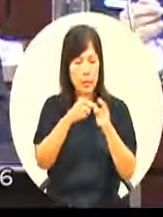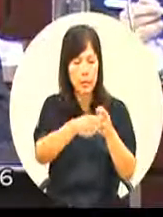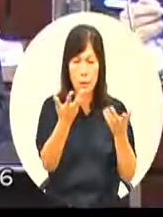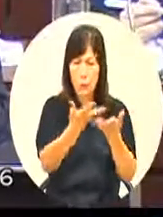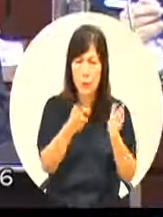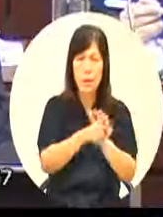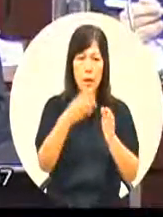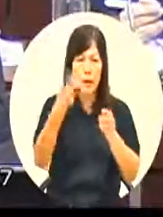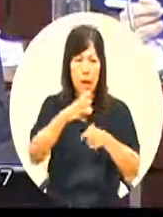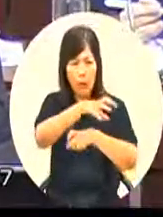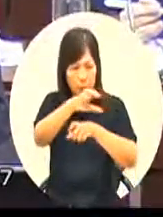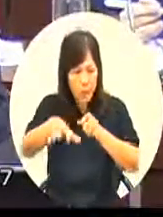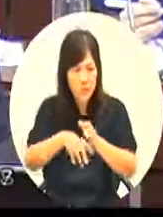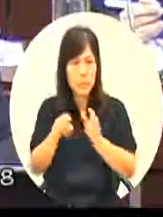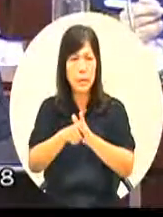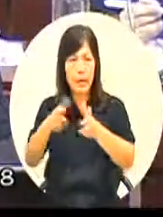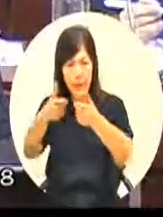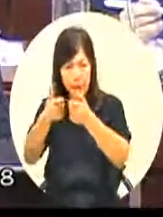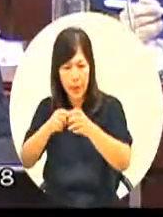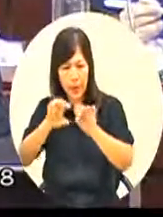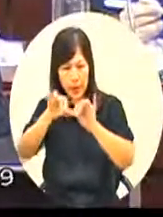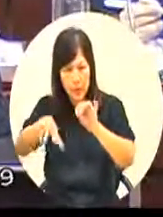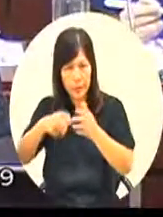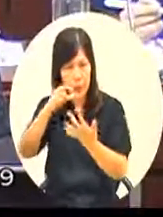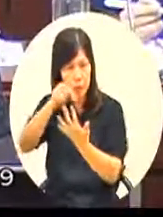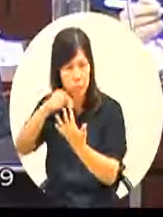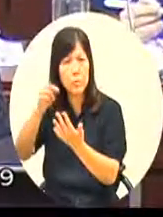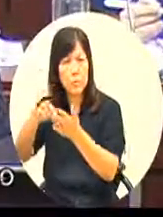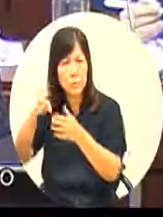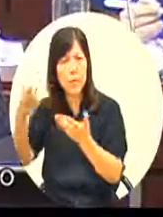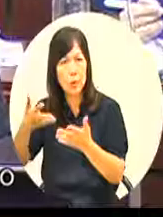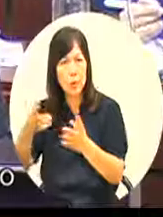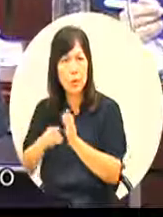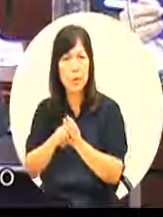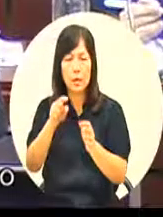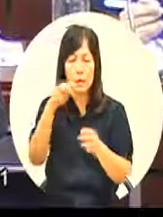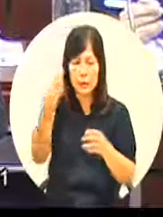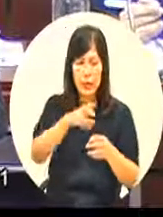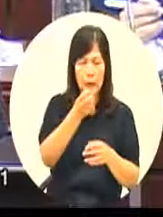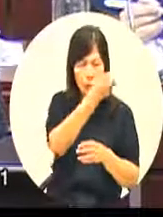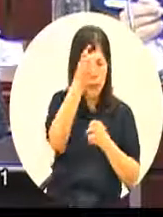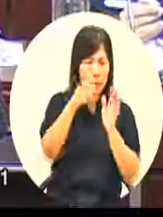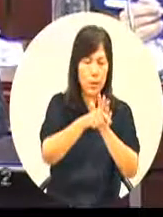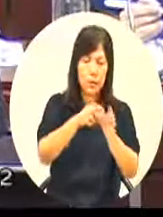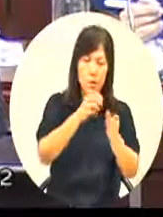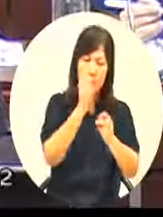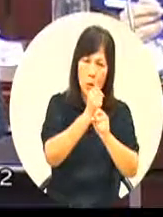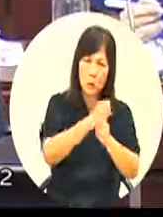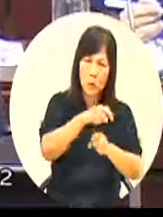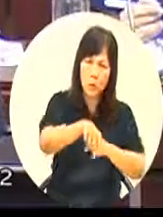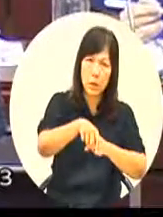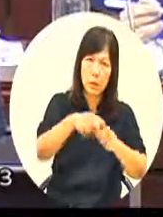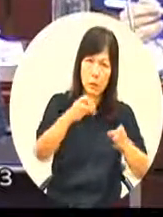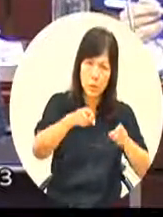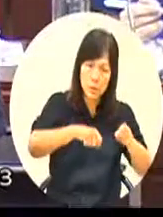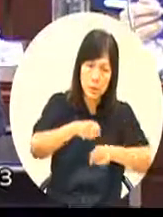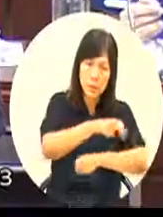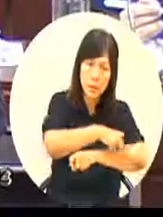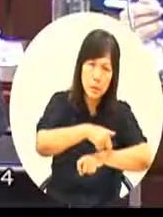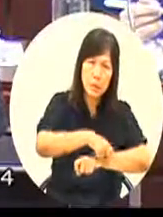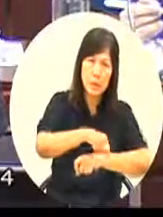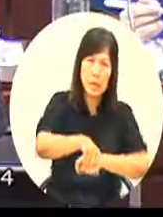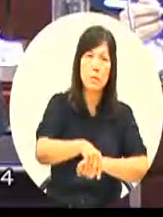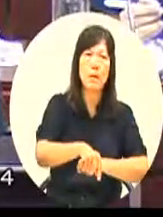空间配置地点选择的问题。那你提到了这个青年就业领航计划那这个计划呢其实